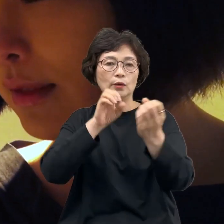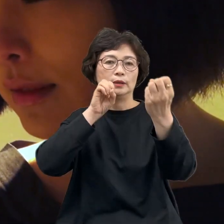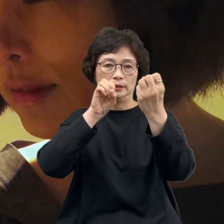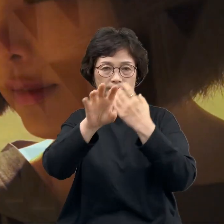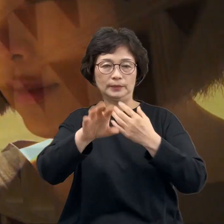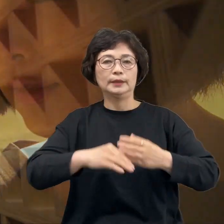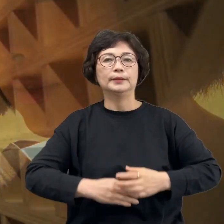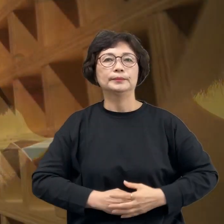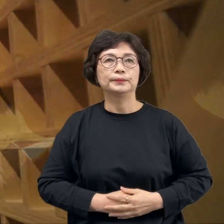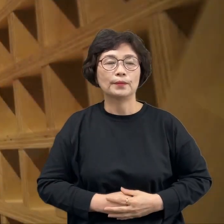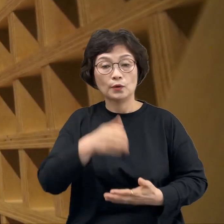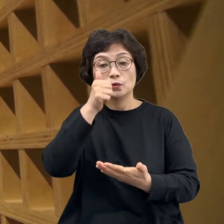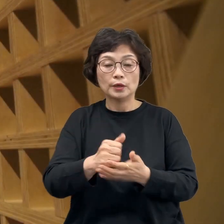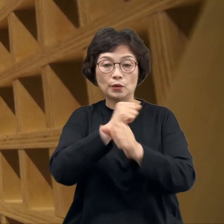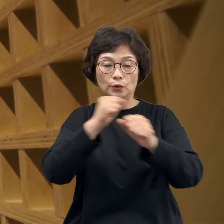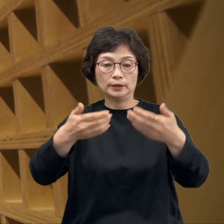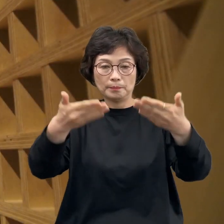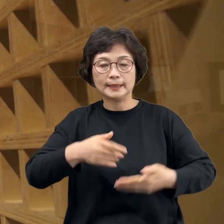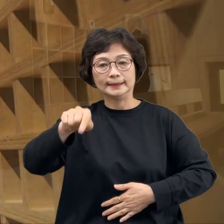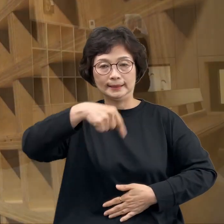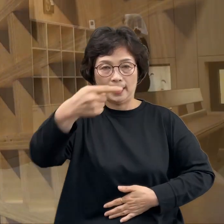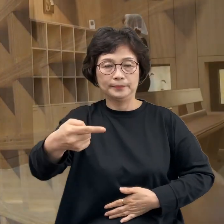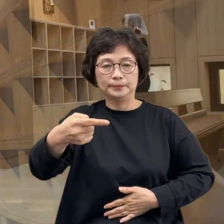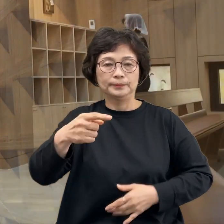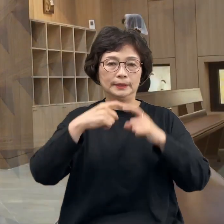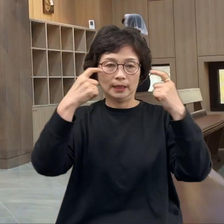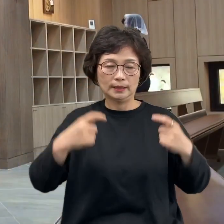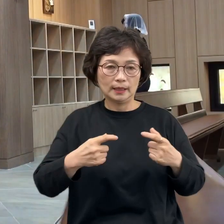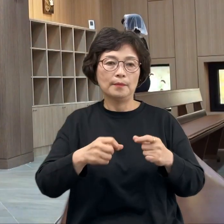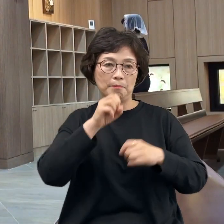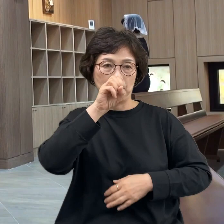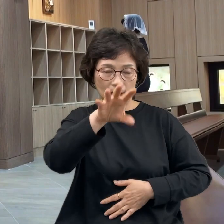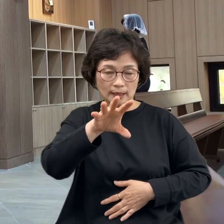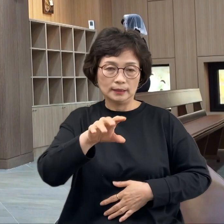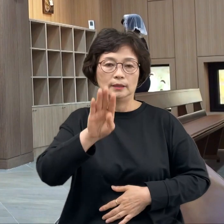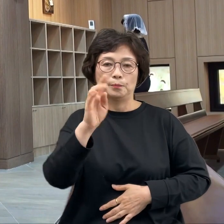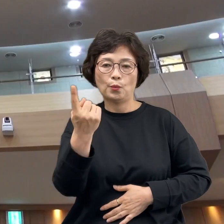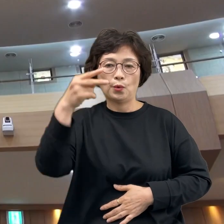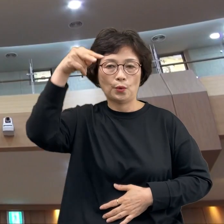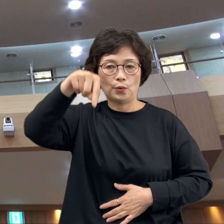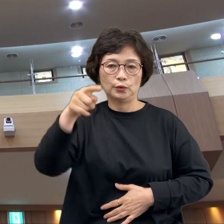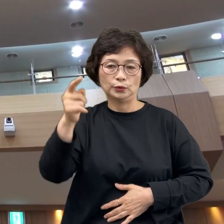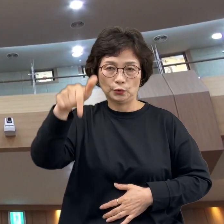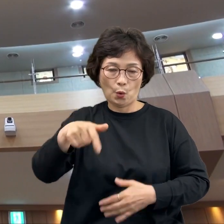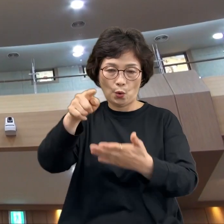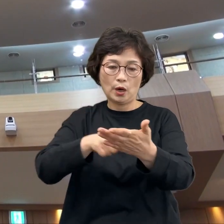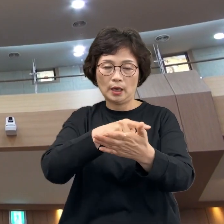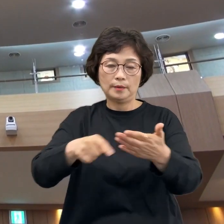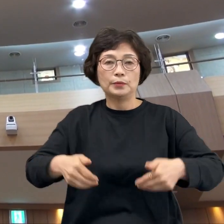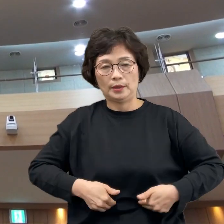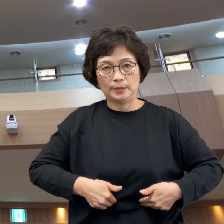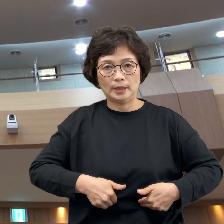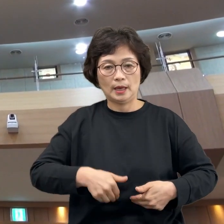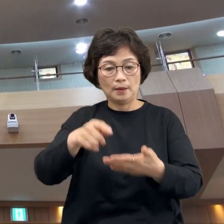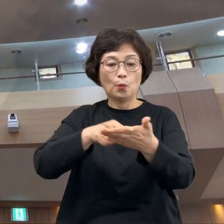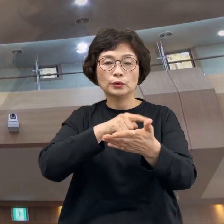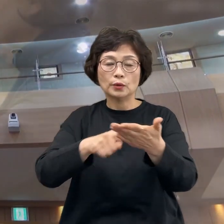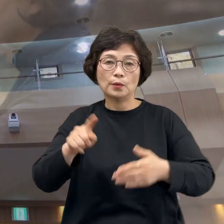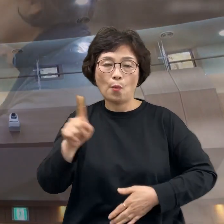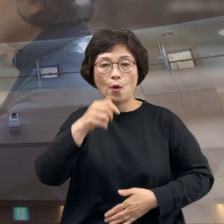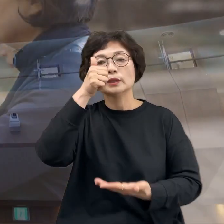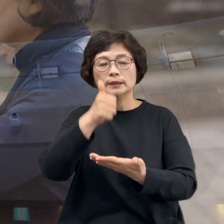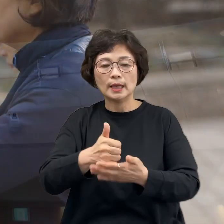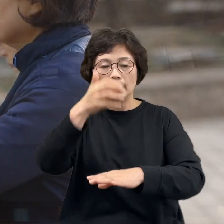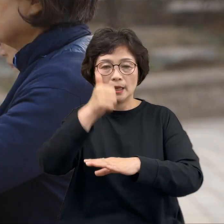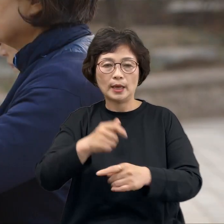응답합니다. 죄를 용서받은 다음에는 사제가 정해주는 보속을 해야 합니다. 보속은 죄의